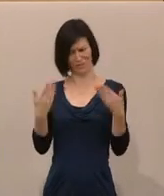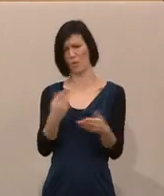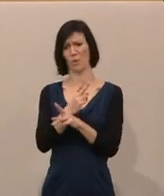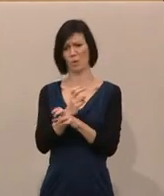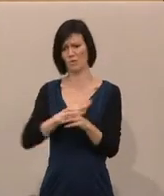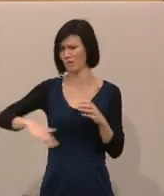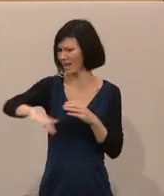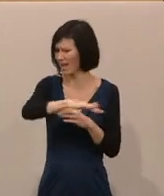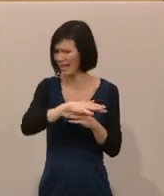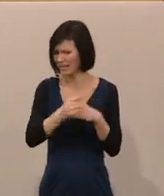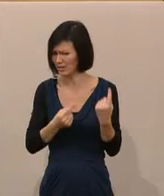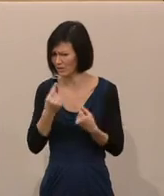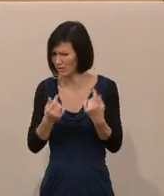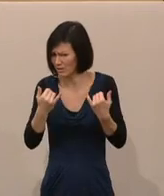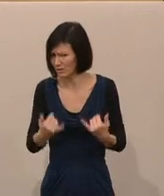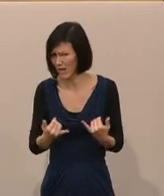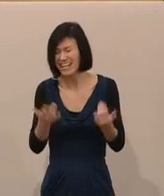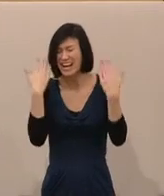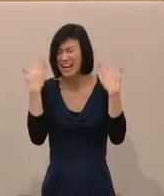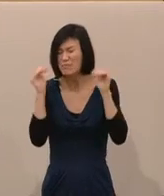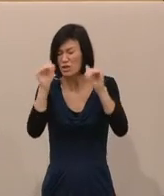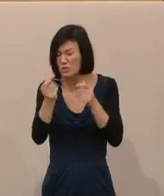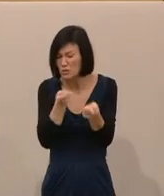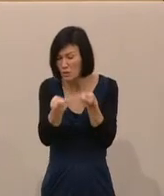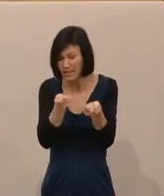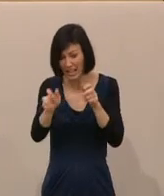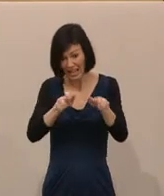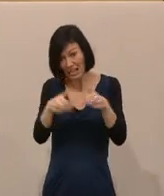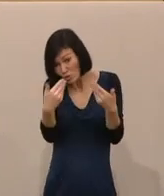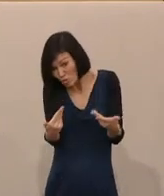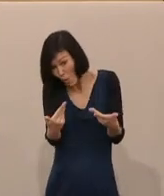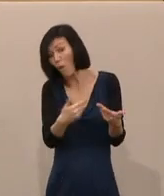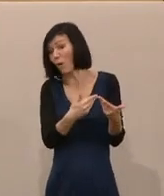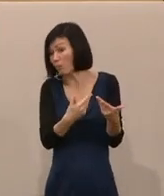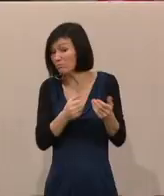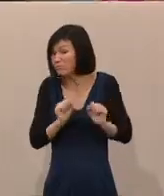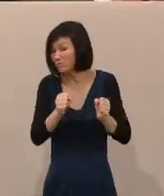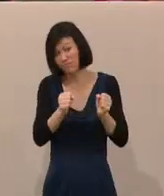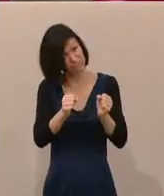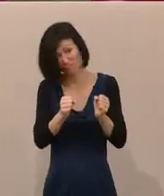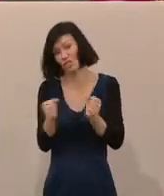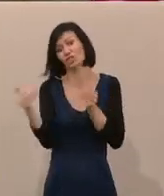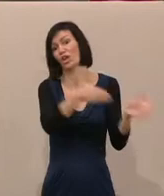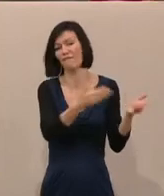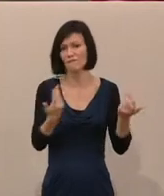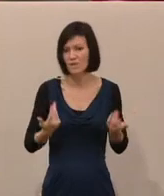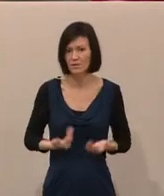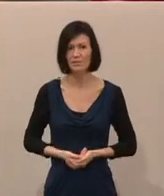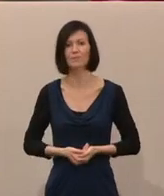die Klimaschutzpolitik dieser Regierung. Befund 5. Diese Regierung hat